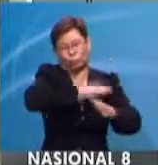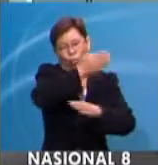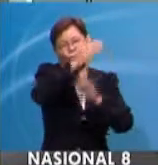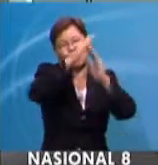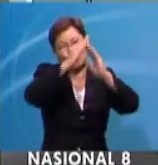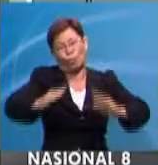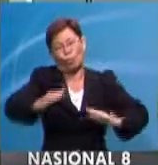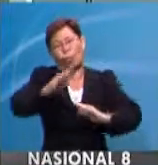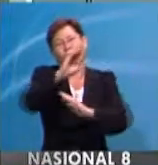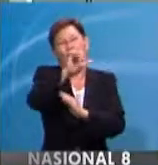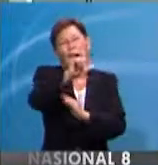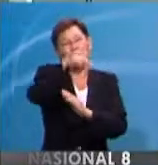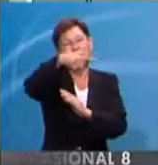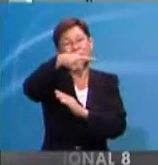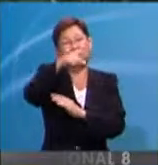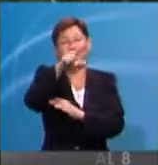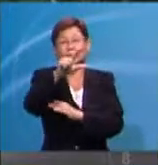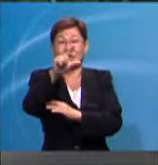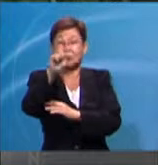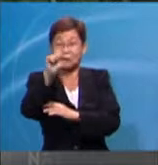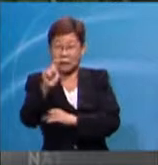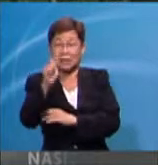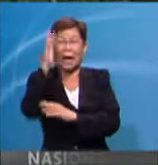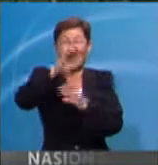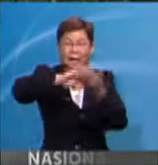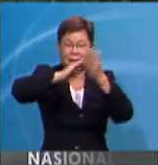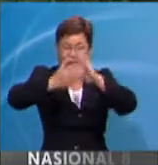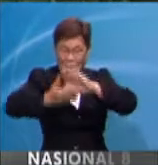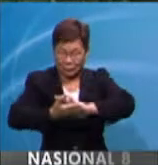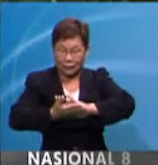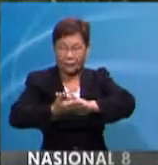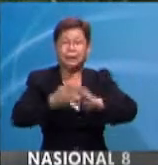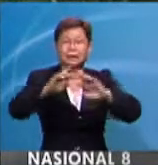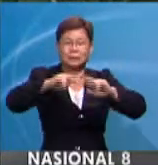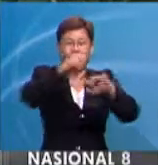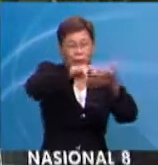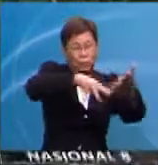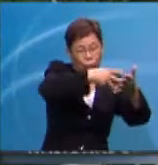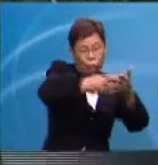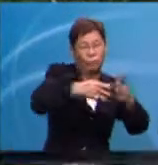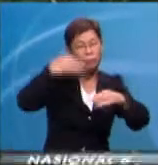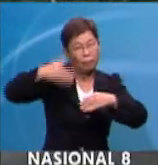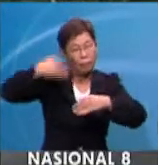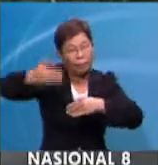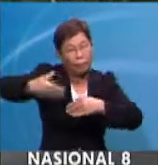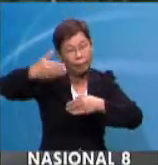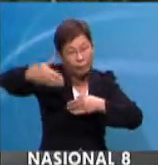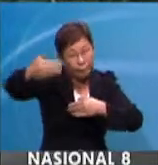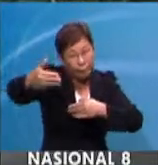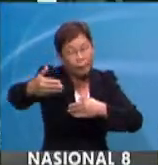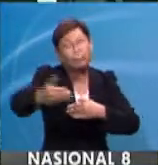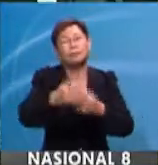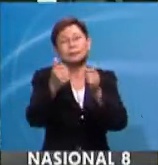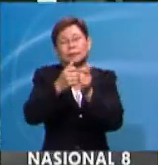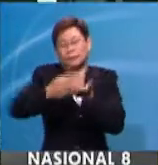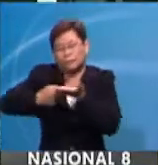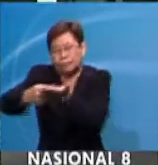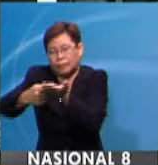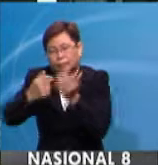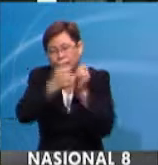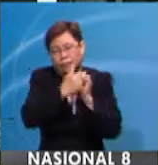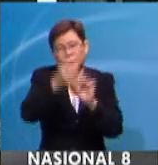harta tanah arti City Harvest City akan dijadikan dan dijadwalkan dari semasa ke semasa dengan perbincangan